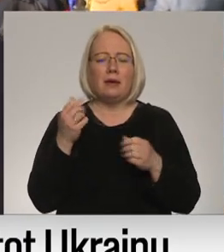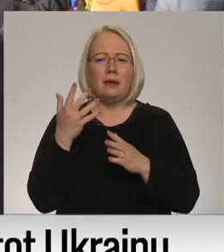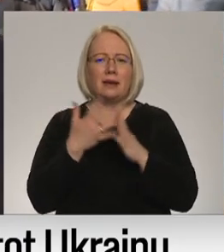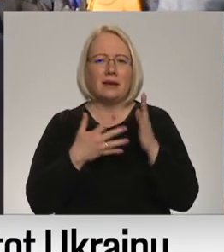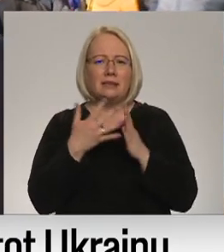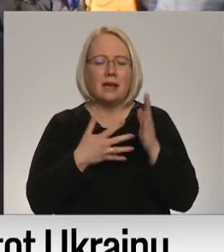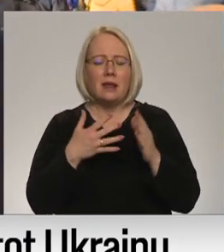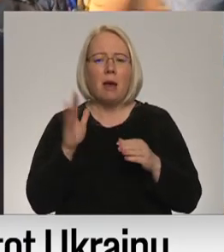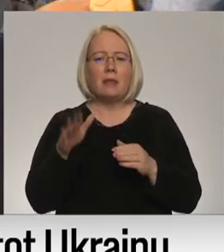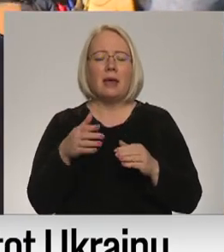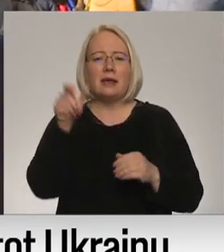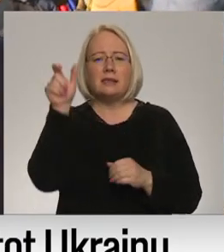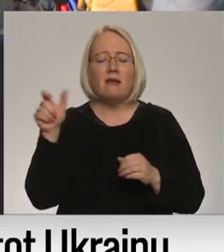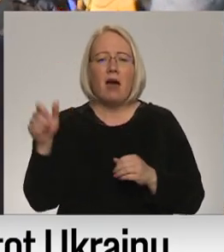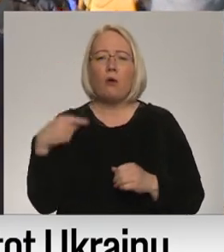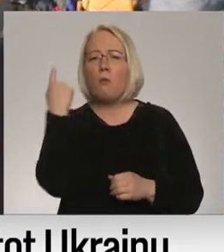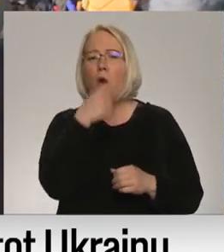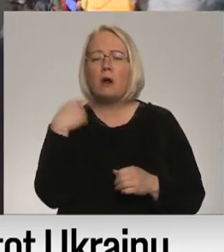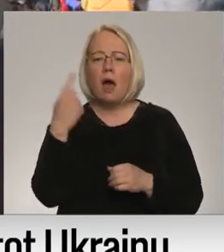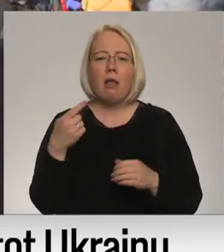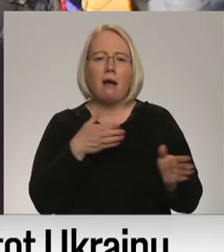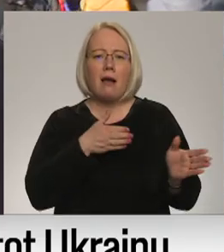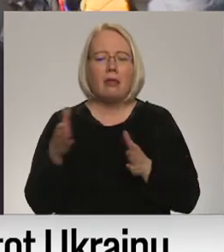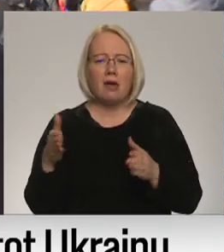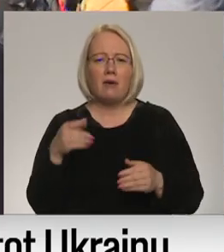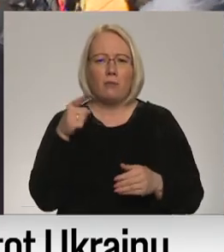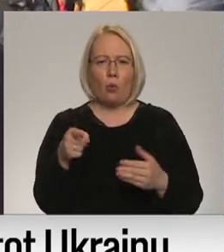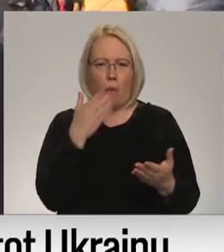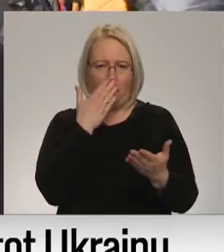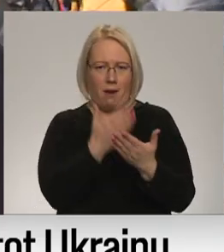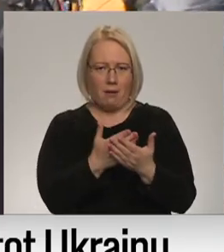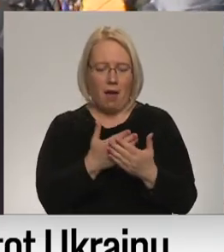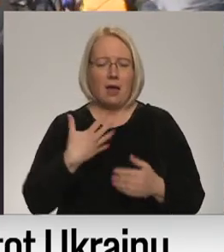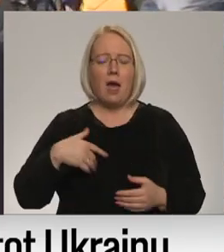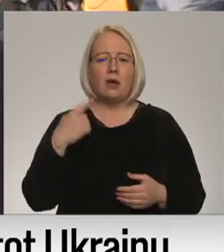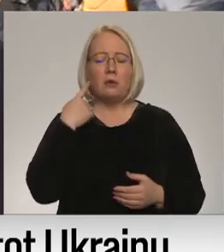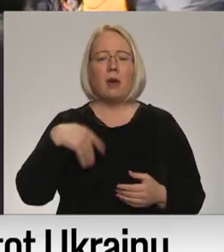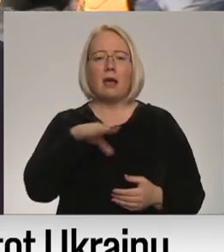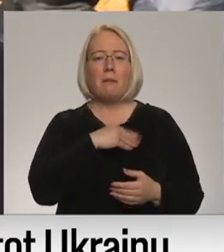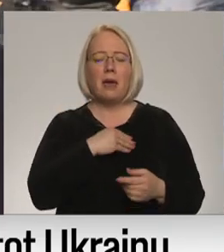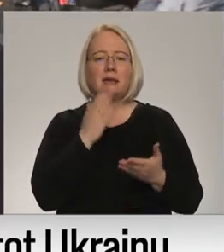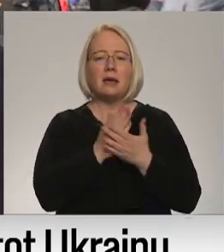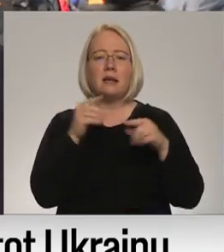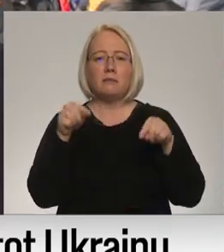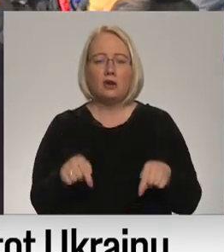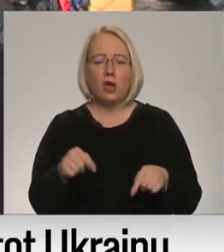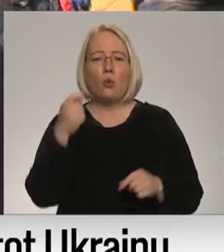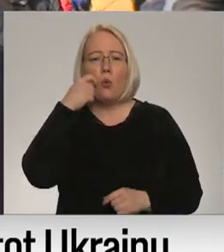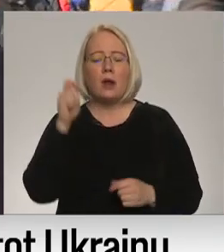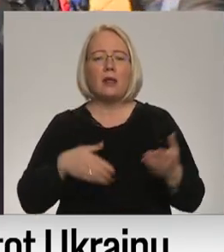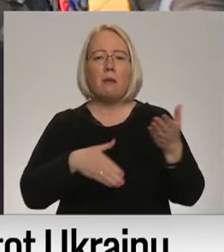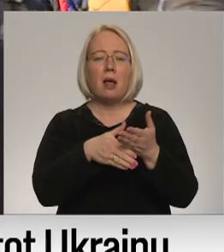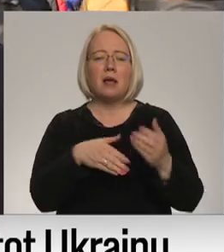cilvēku gatavību, morālā gatavību. Un es domāju to, ka mēs šeit esam, mēs Ukrainai palīdzam jau morāli. Un